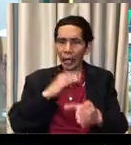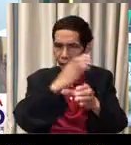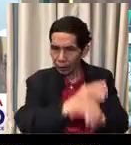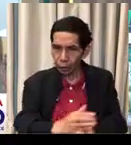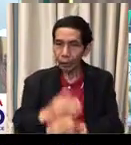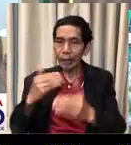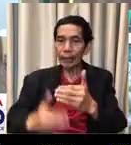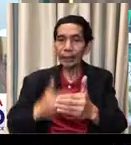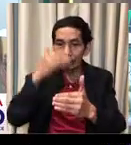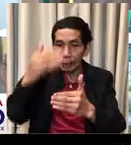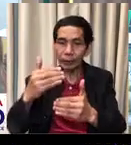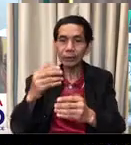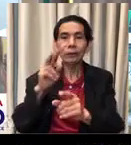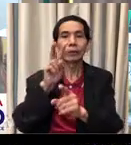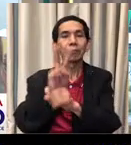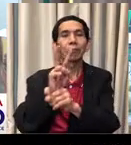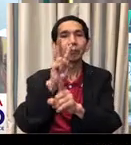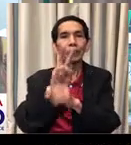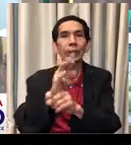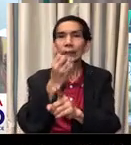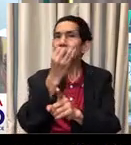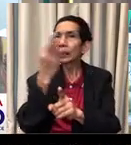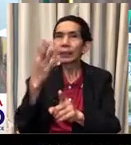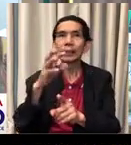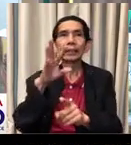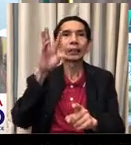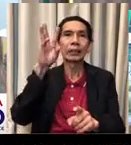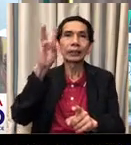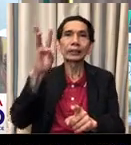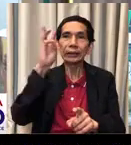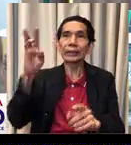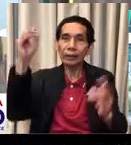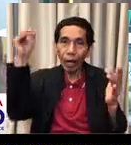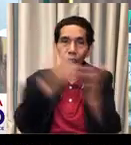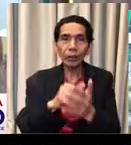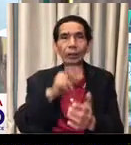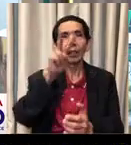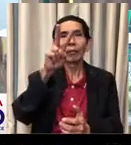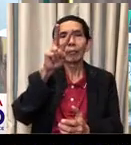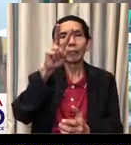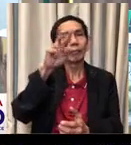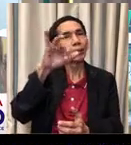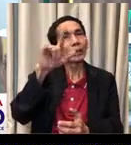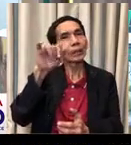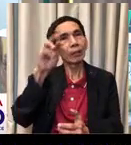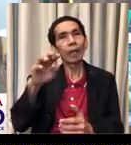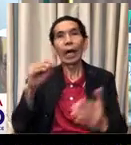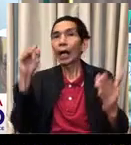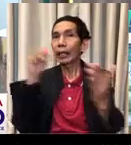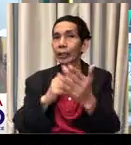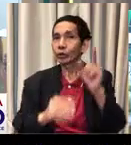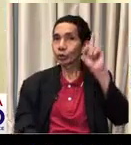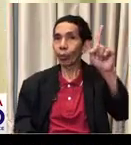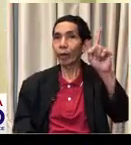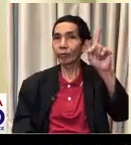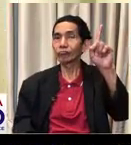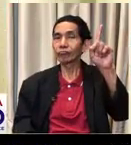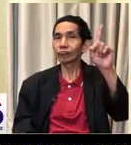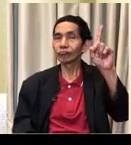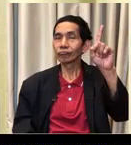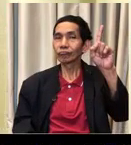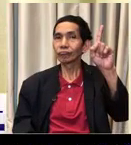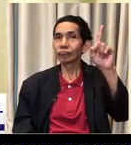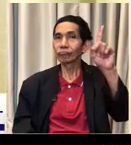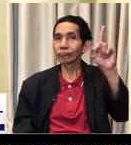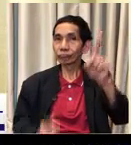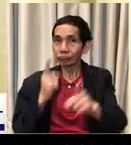yung susunod na biktima. Ilan yun? 60,000 yun. Laban sa isa.